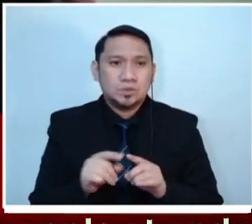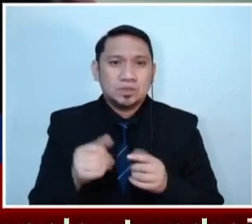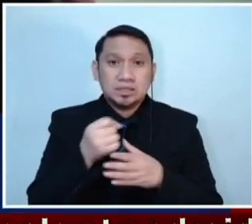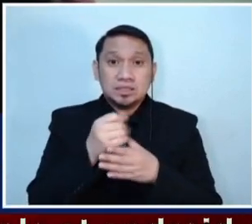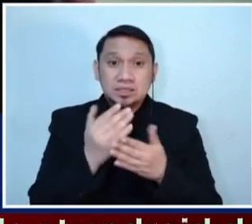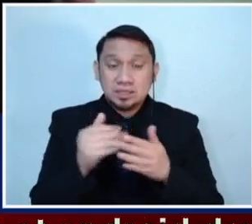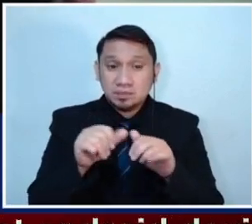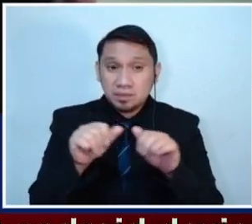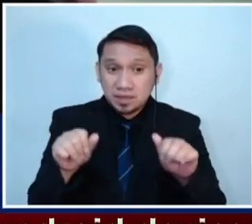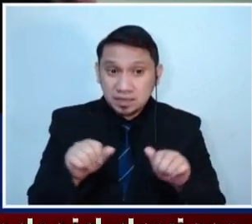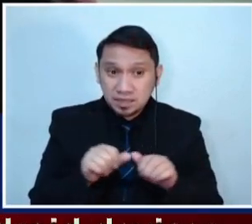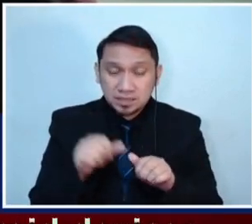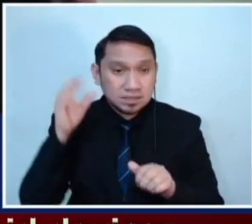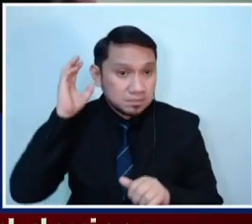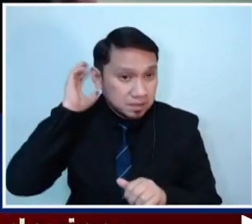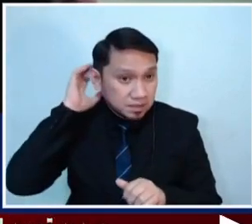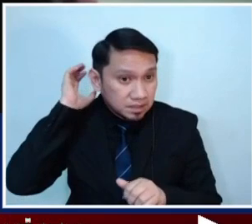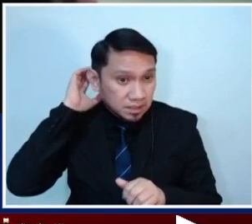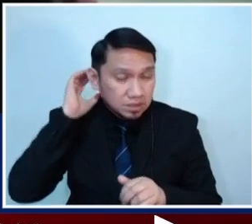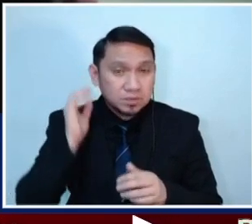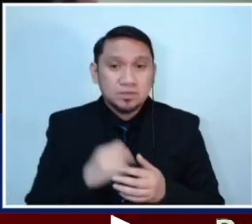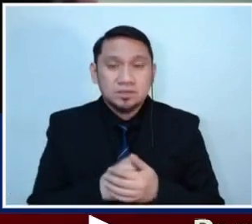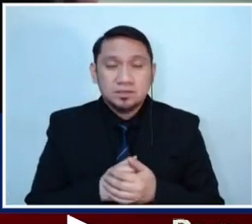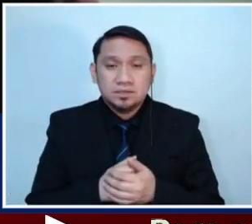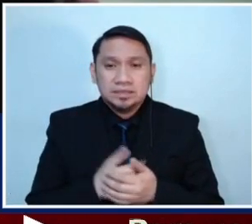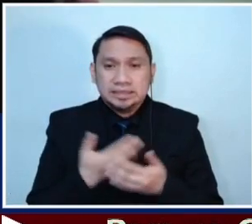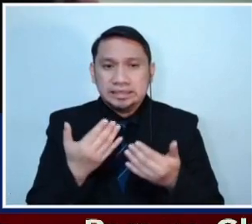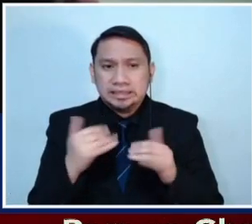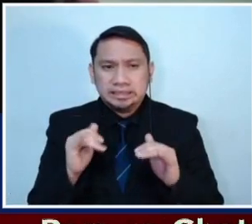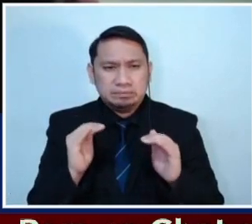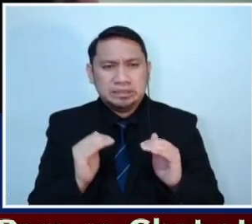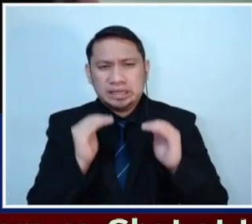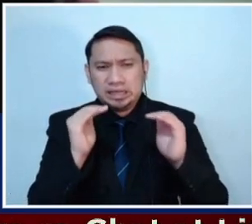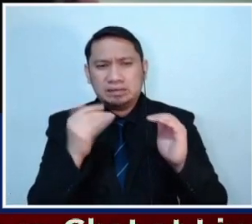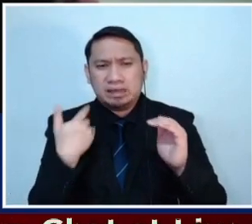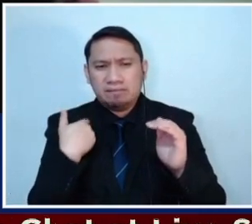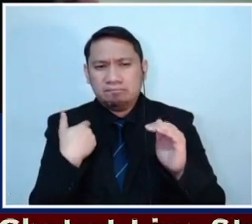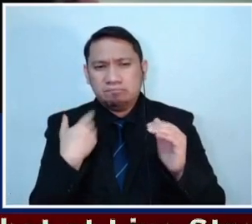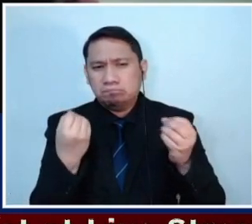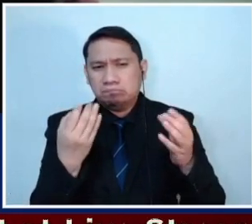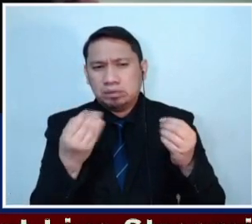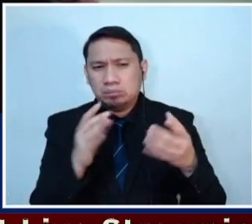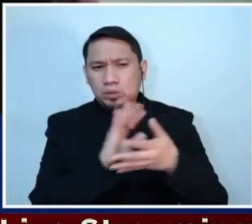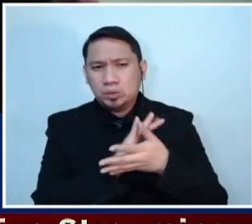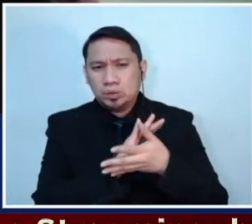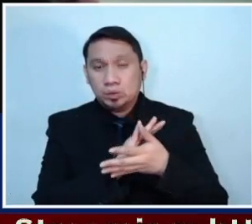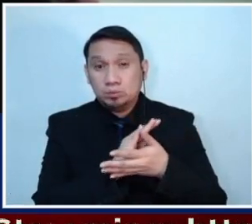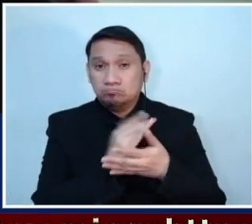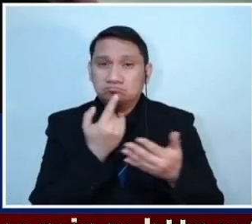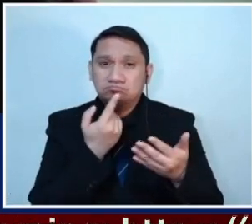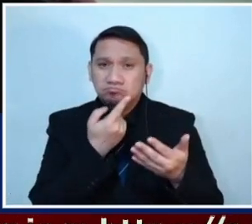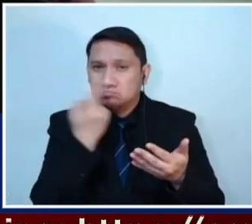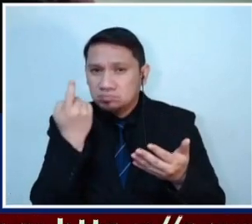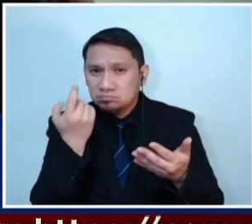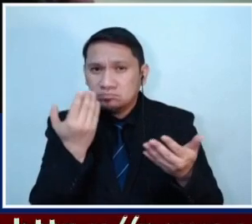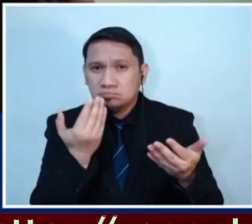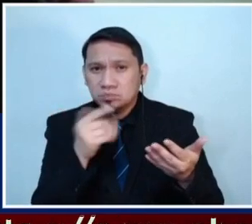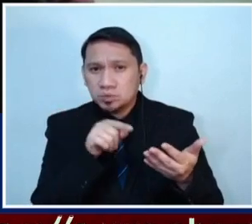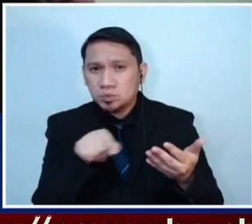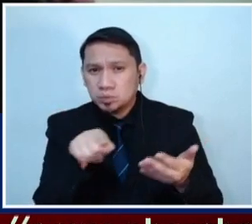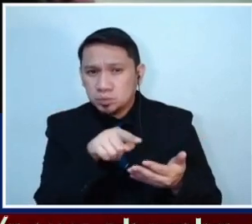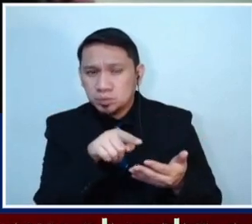in Mindanao. Mataas pa rin ang cases. Primarily siguro because they have